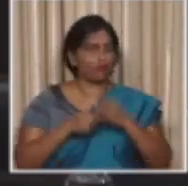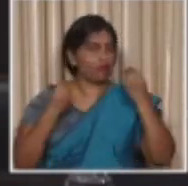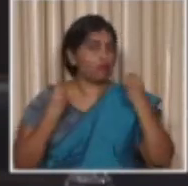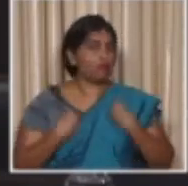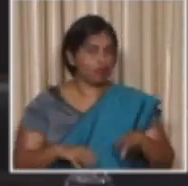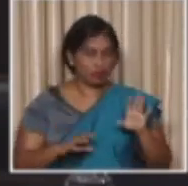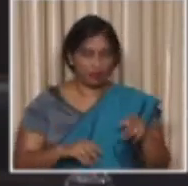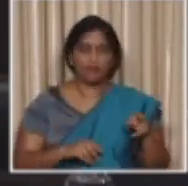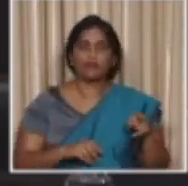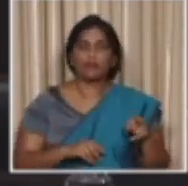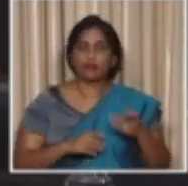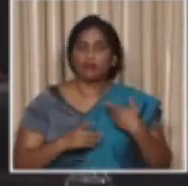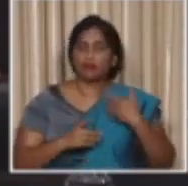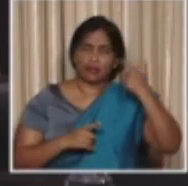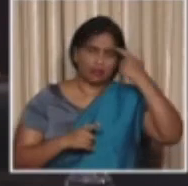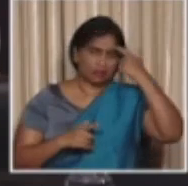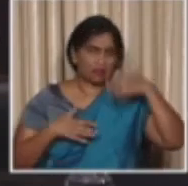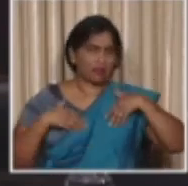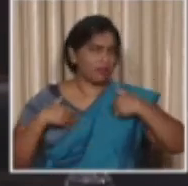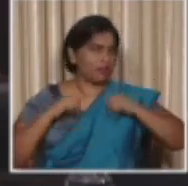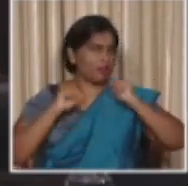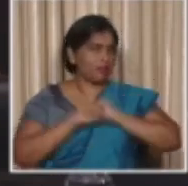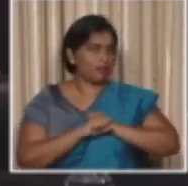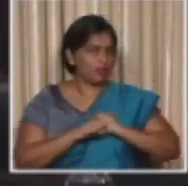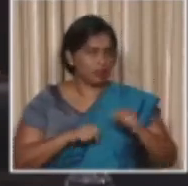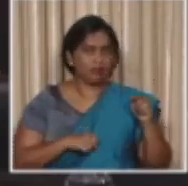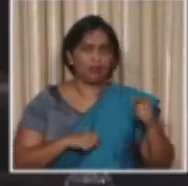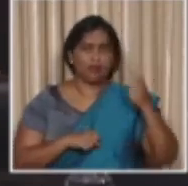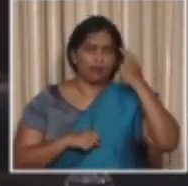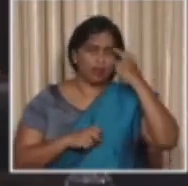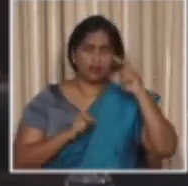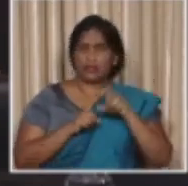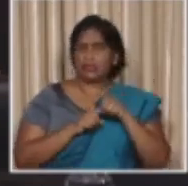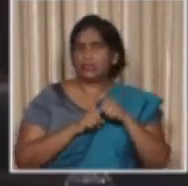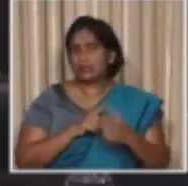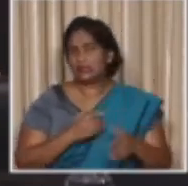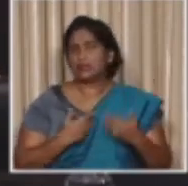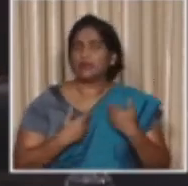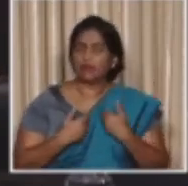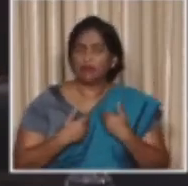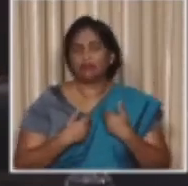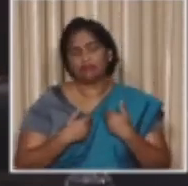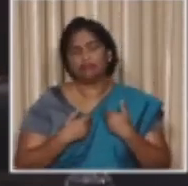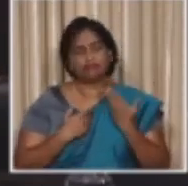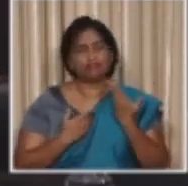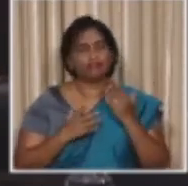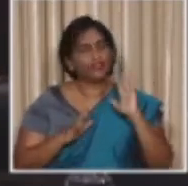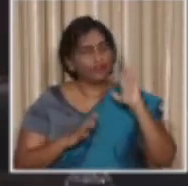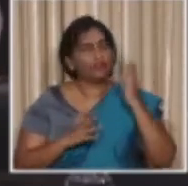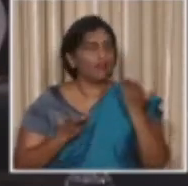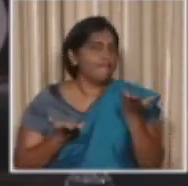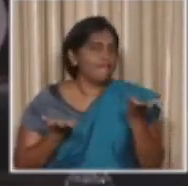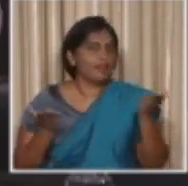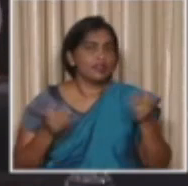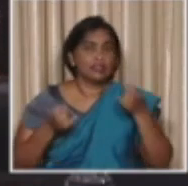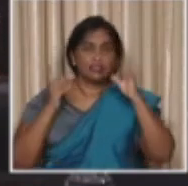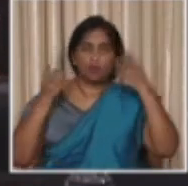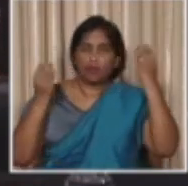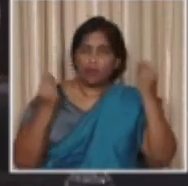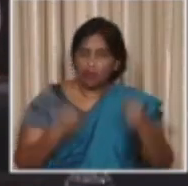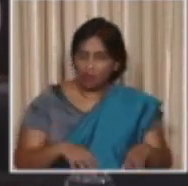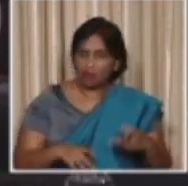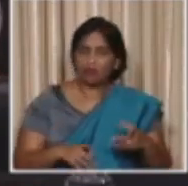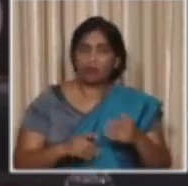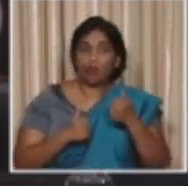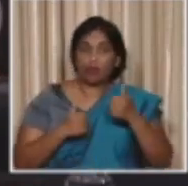लतीन इंतर मानसिकत्वना मानसिक आबाद अतिवेक अहन दे अक्निमे क्रीडाव खड़ंगट